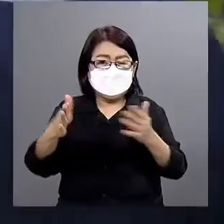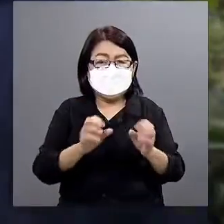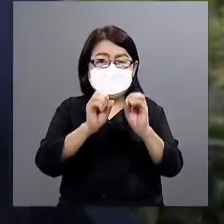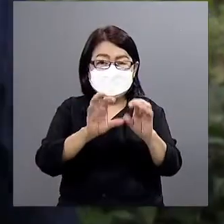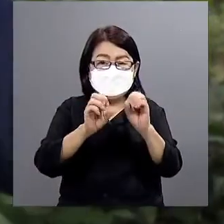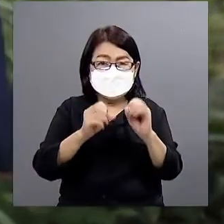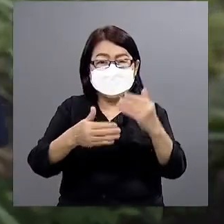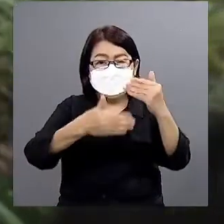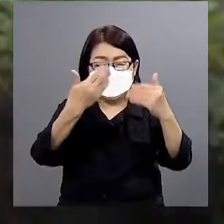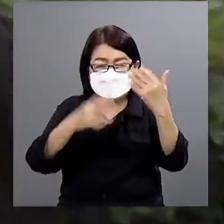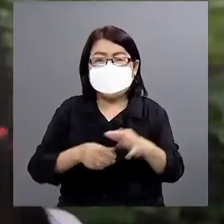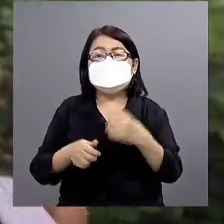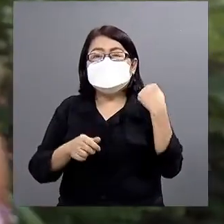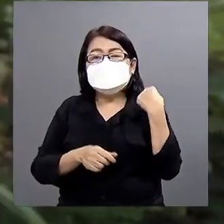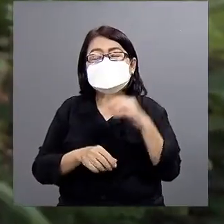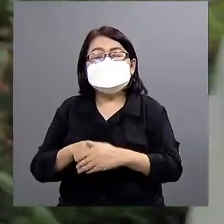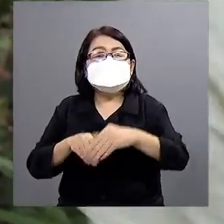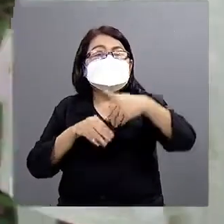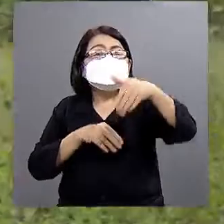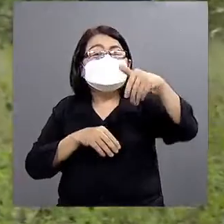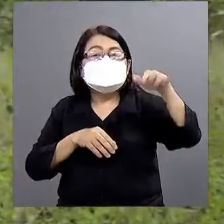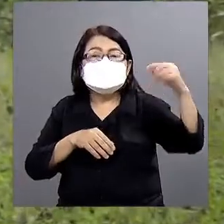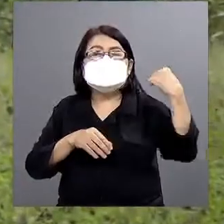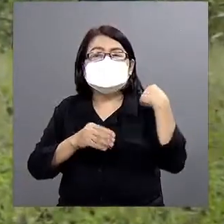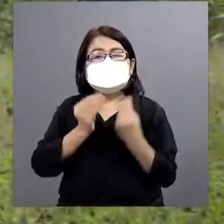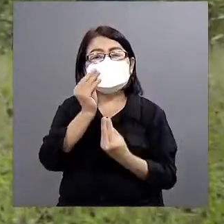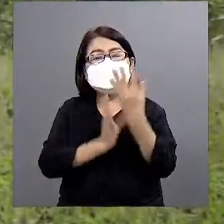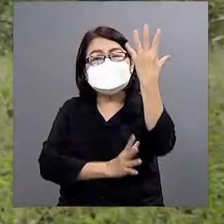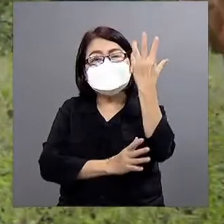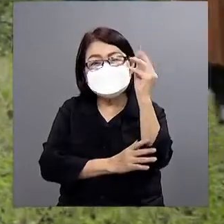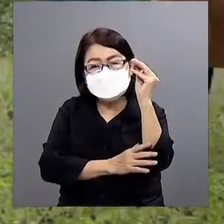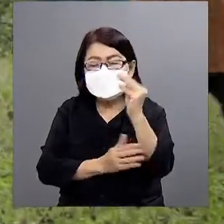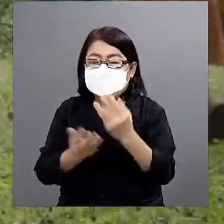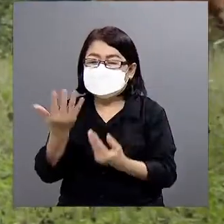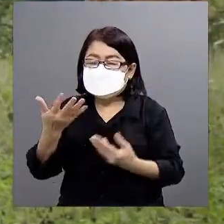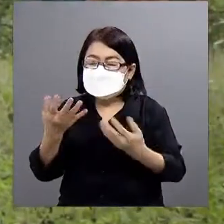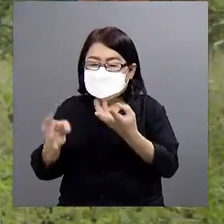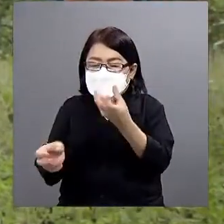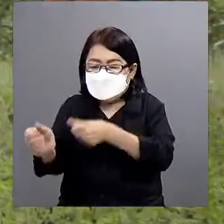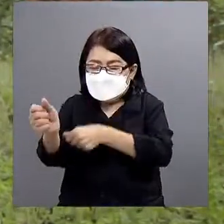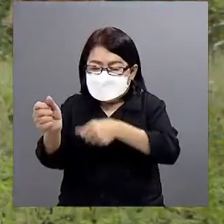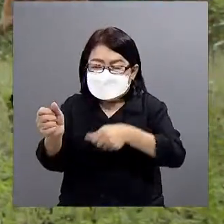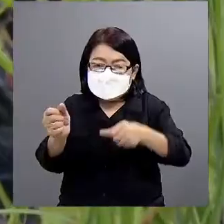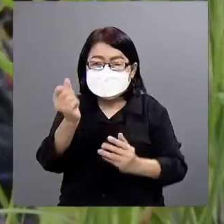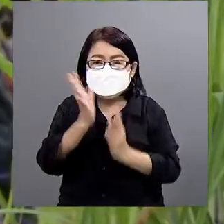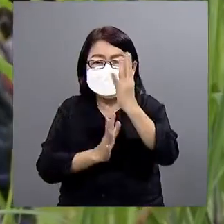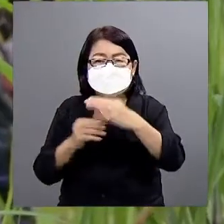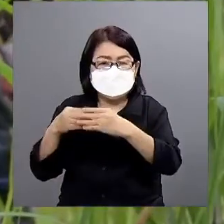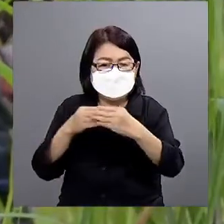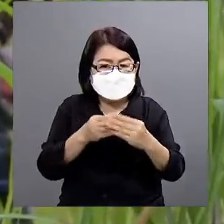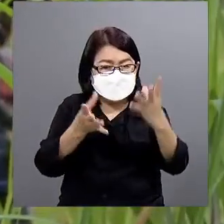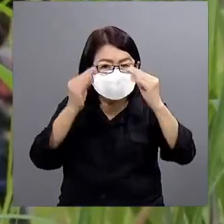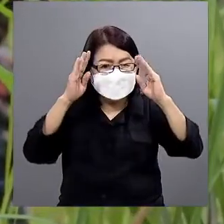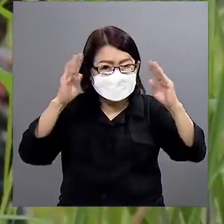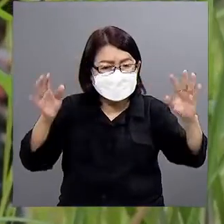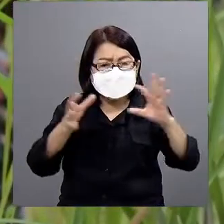ทุ่งนาและป่าชุมชนเป็นอีกพื้นที่ให้น้องๆได้เรียนรู้เรื่องสิ่งแวดล้อมพืชพันธุ์ท้องถิ่นผ่าน